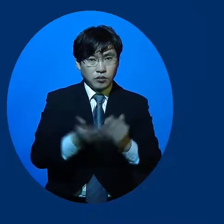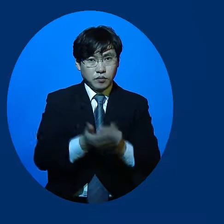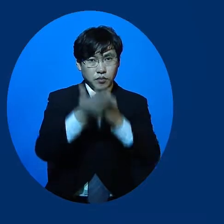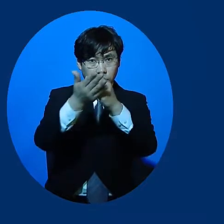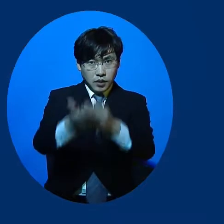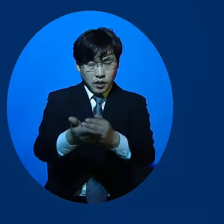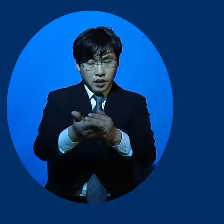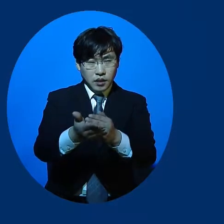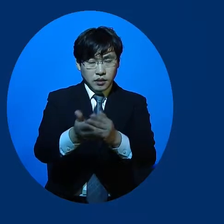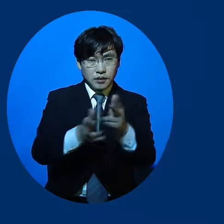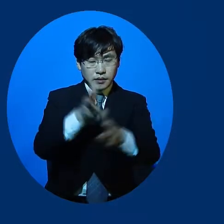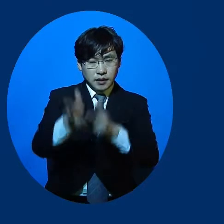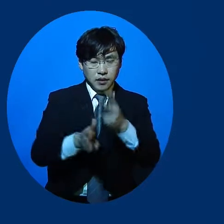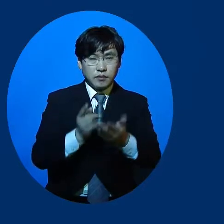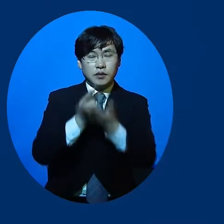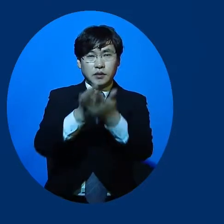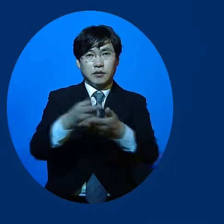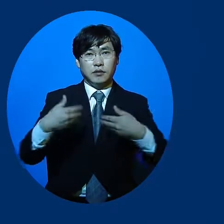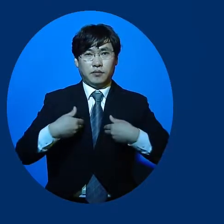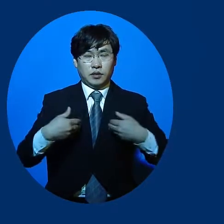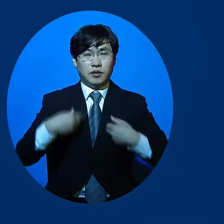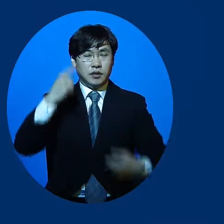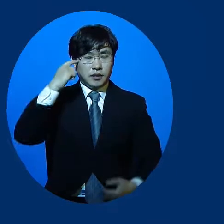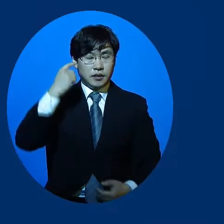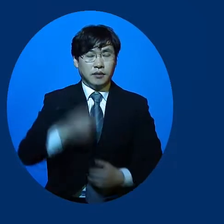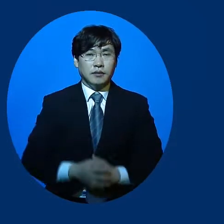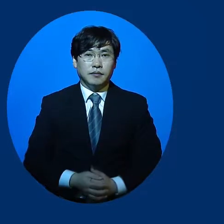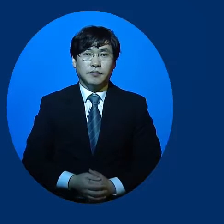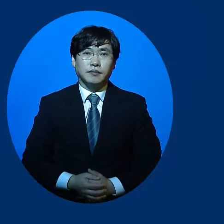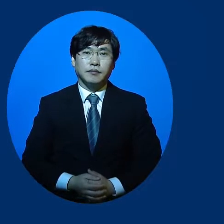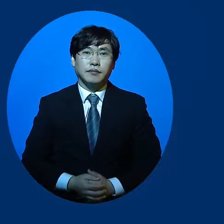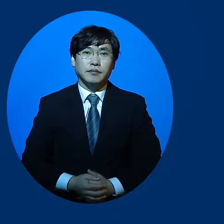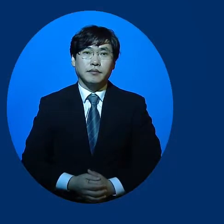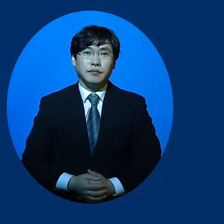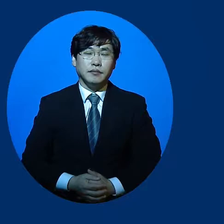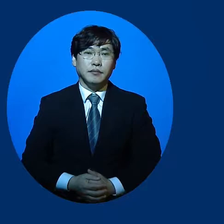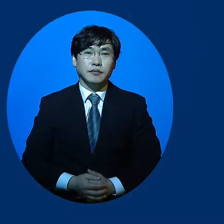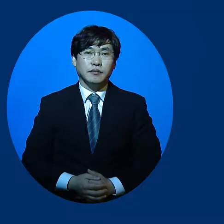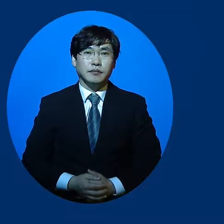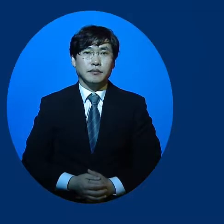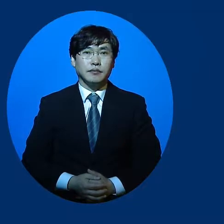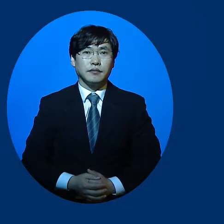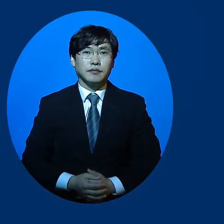공모에 응할 필요도 있다고 이렇게 보여집니다.